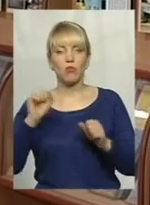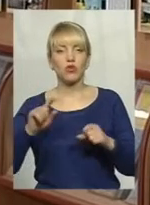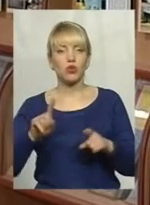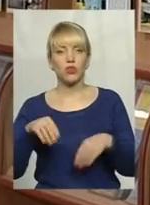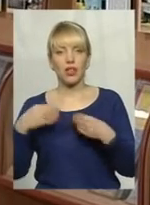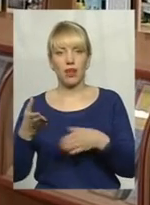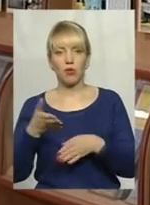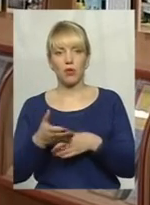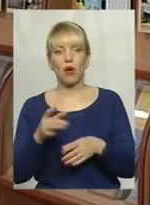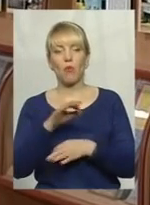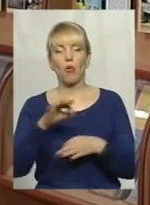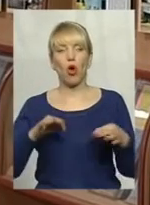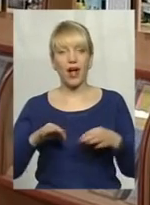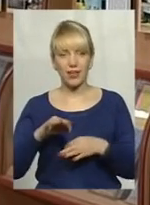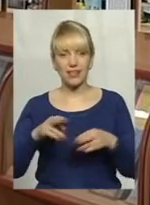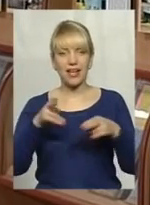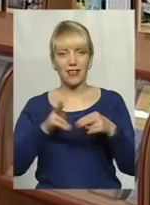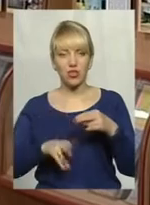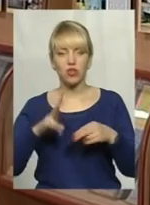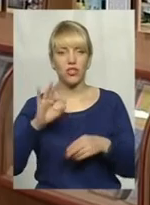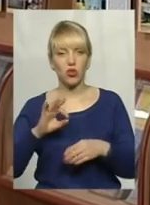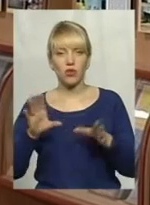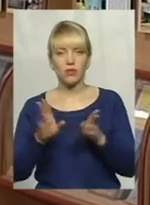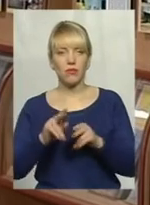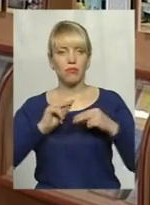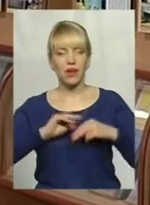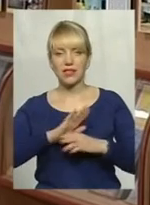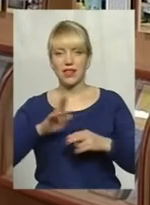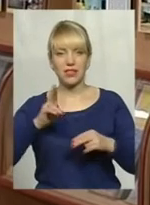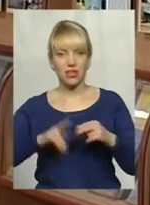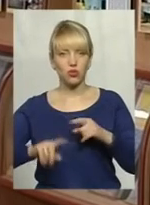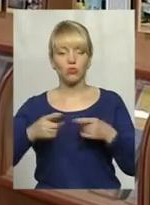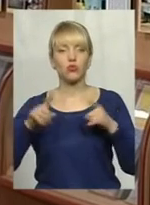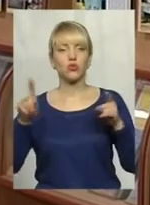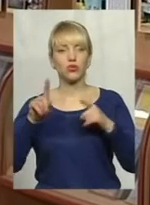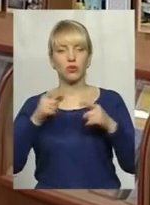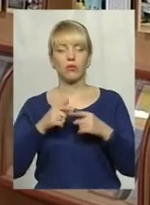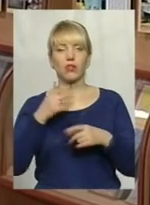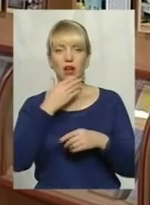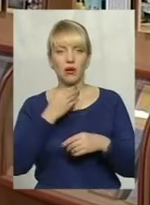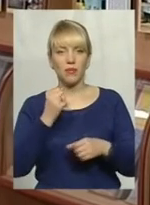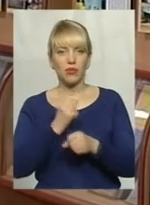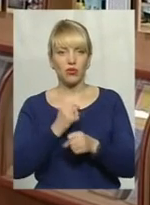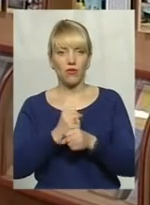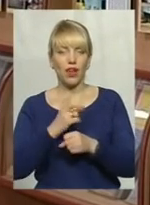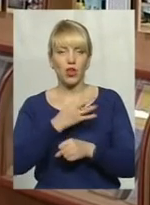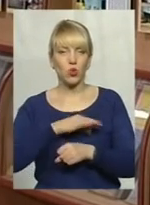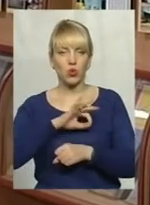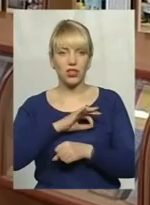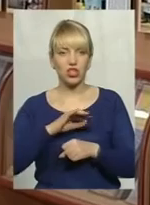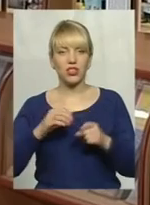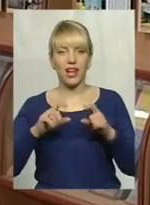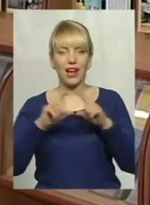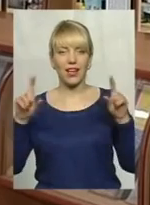проєкт закінчується, але співпраця, на неї, сподіваюся, не закінчується, тому що ми гарно попрацювали з юридичною клінікою і спільно готові і